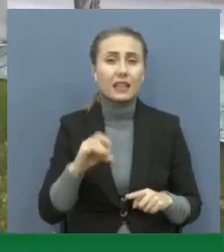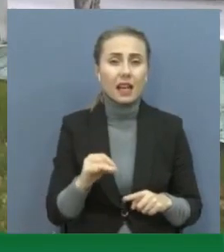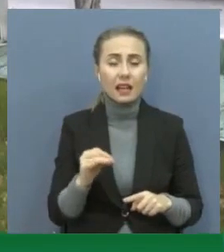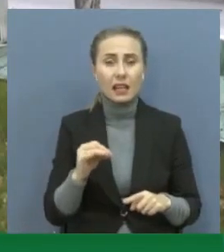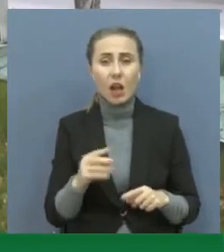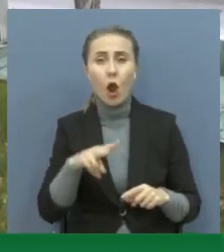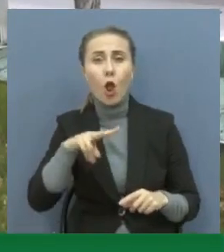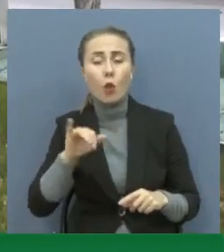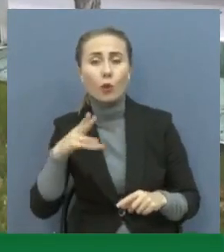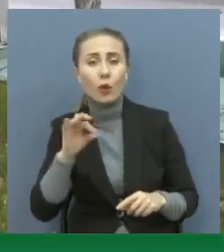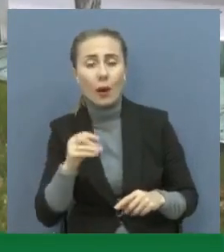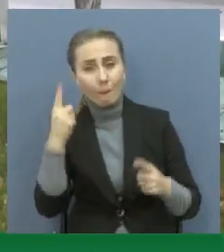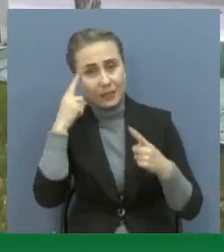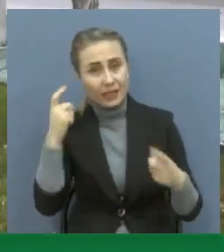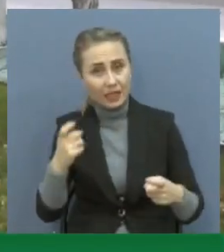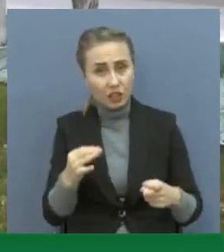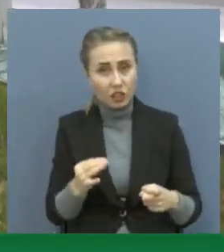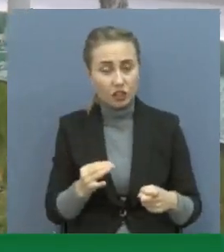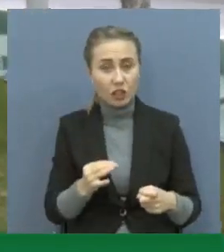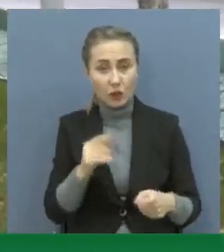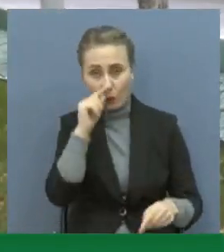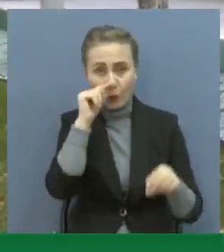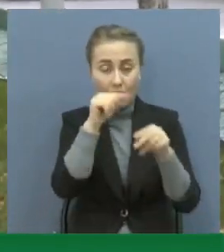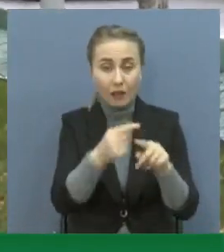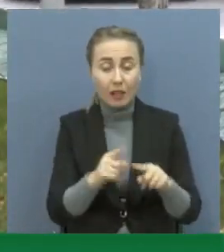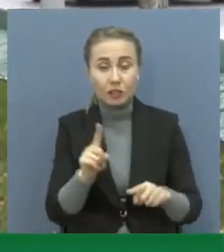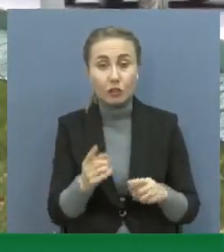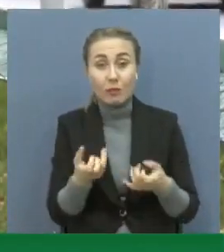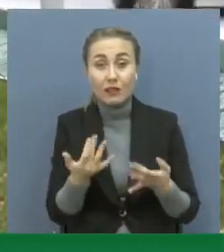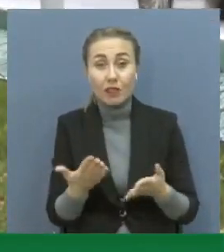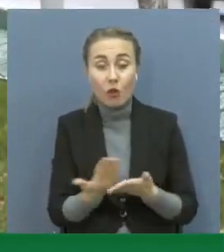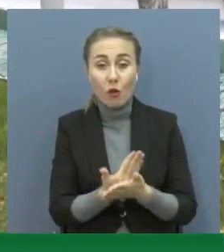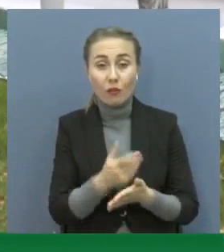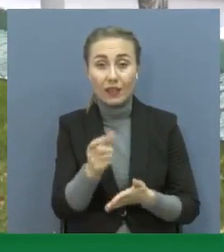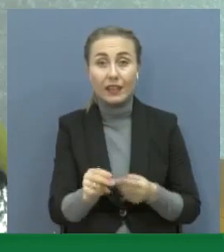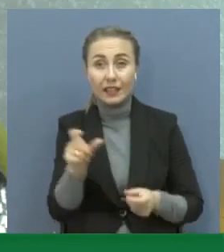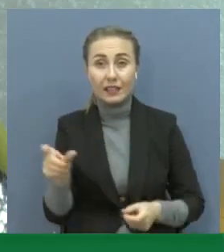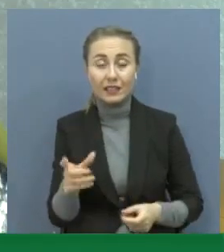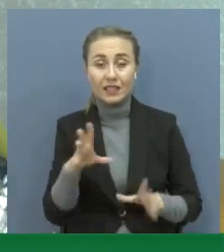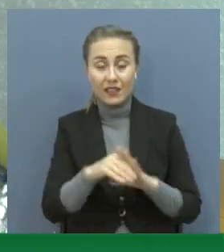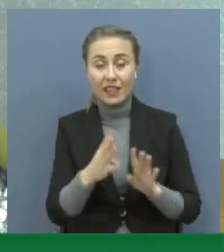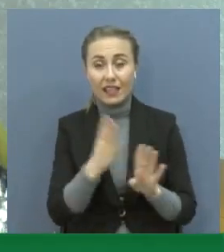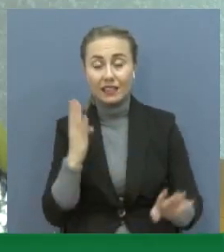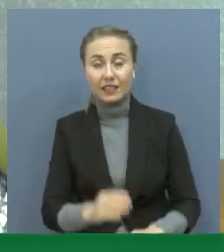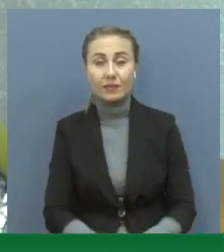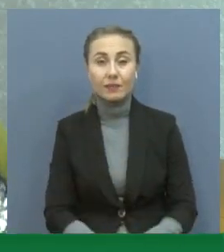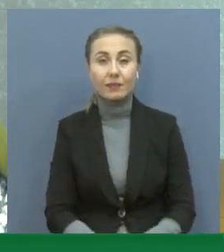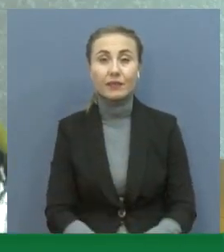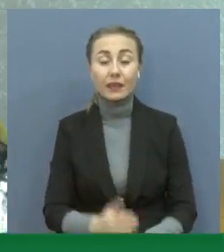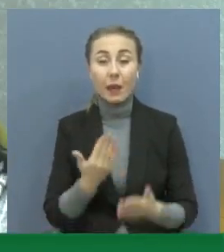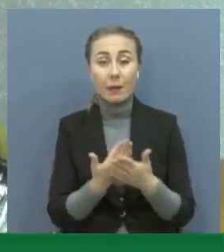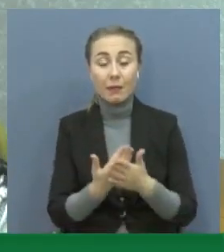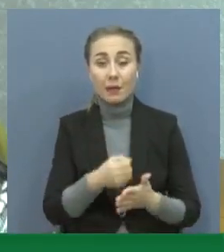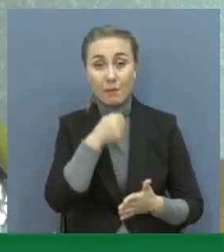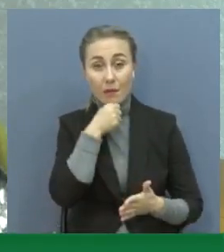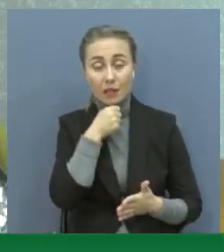лудоманов, часто используют психологические уловки для привлечения новых игроков в свои ряды. На примере подростков,